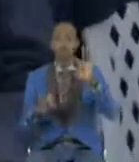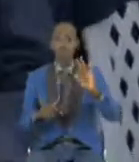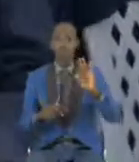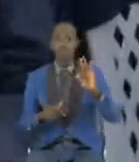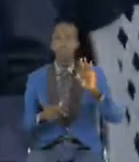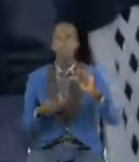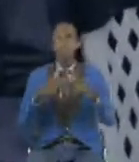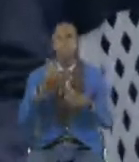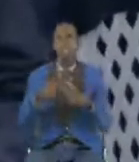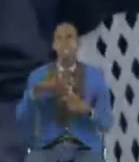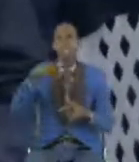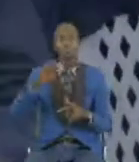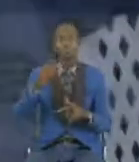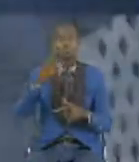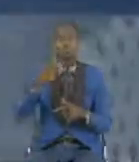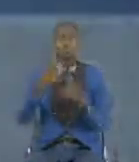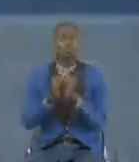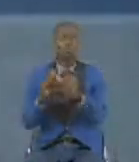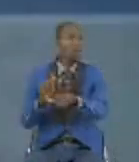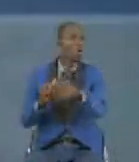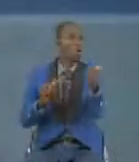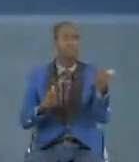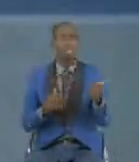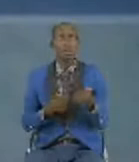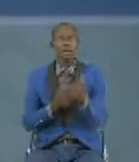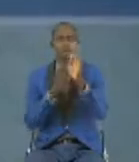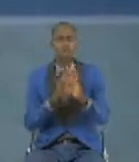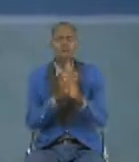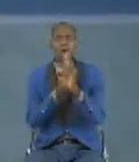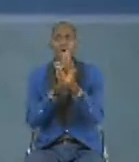29, Pierre et les apôtres répondirent.